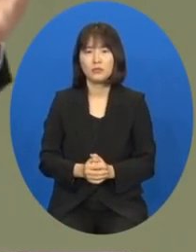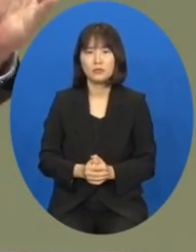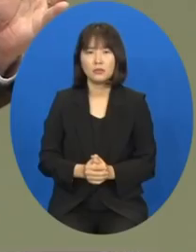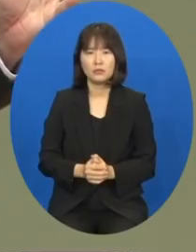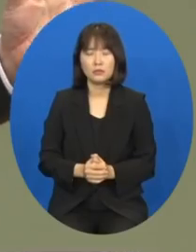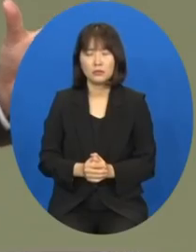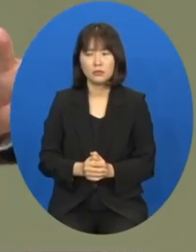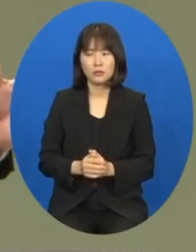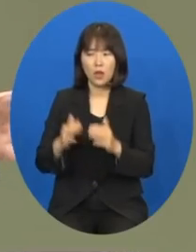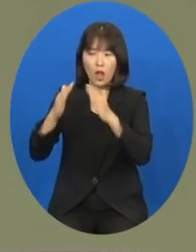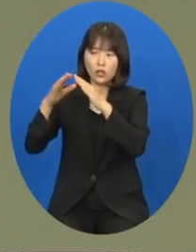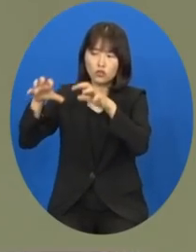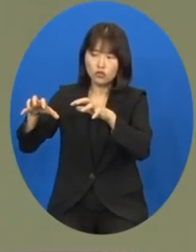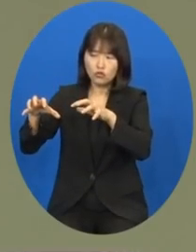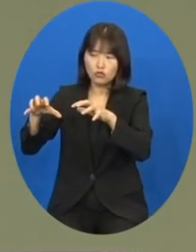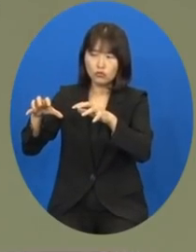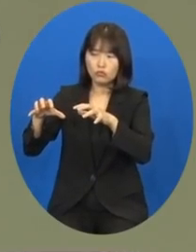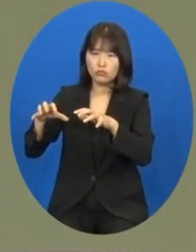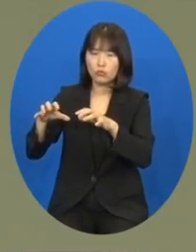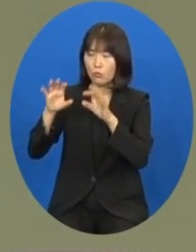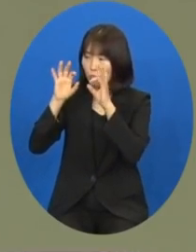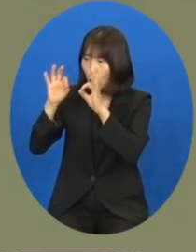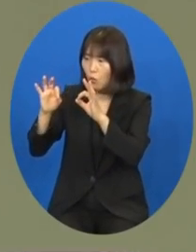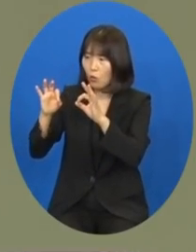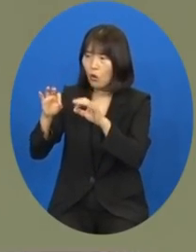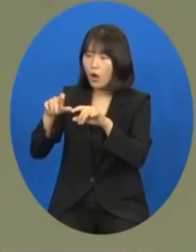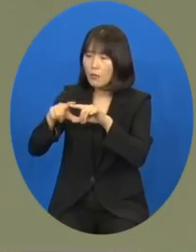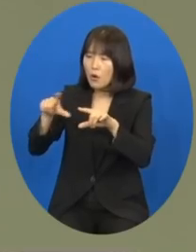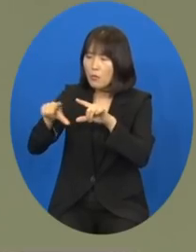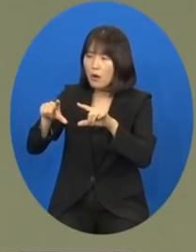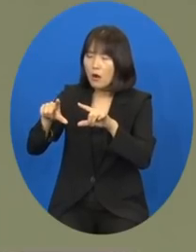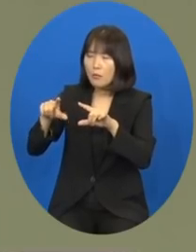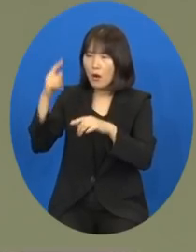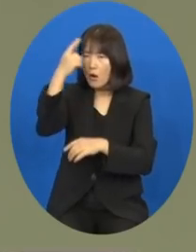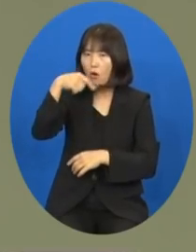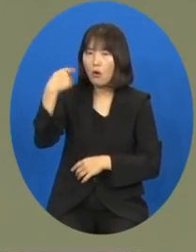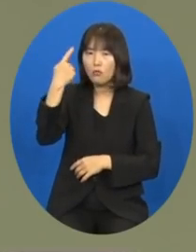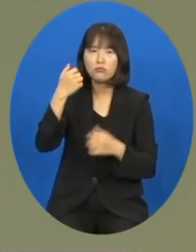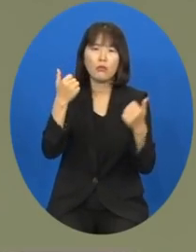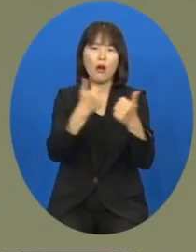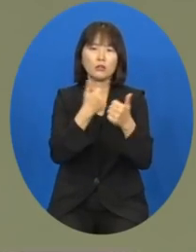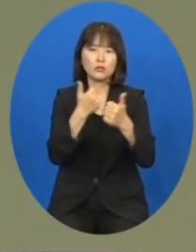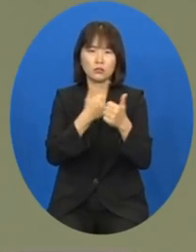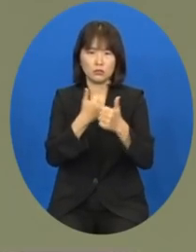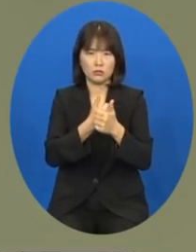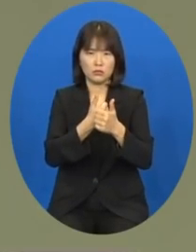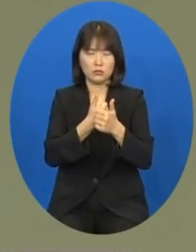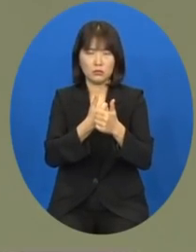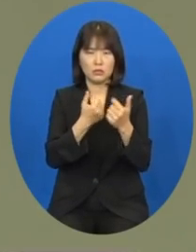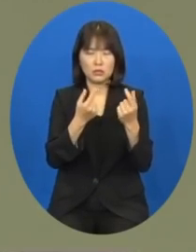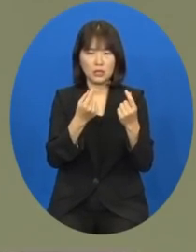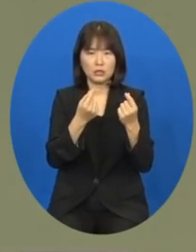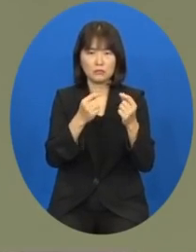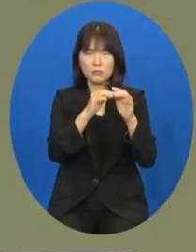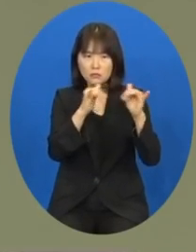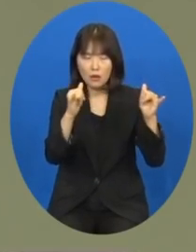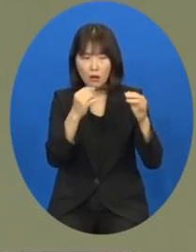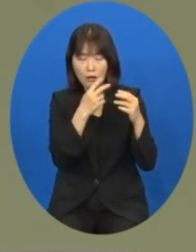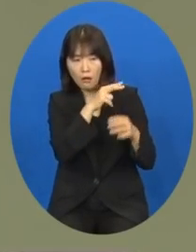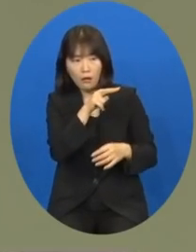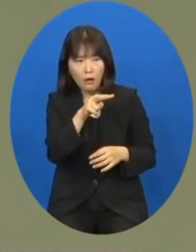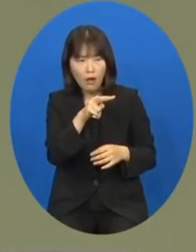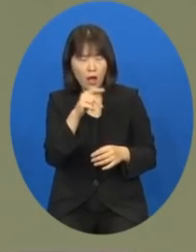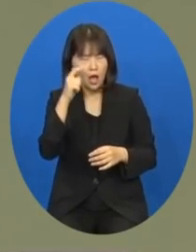우리가 옆집에서 흔히 볼 수 있는 가 아주 평범한 얼굴의 아저씨와 같은 모습으로 1 그 아이만을 보면서 많은 사람들의